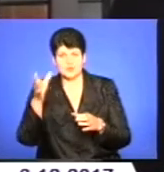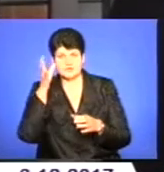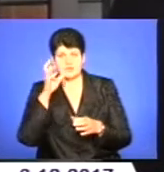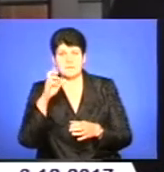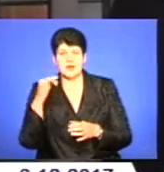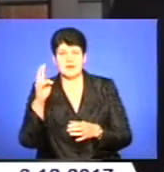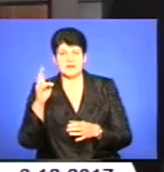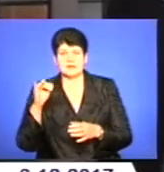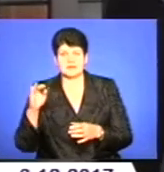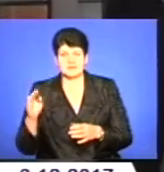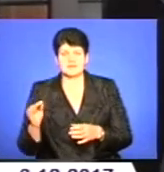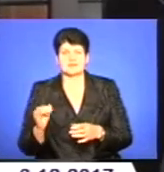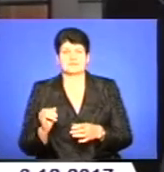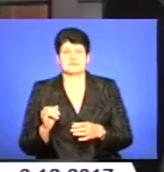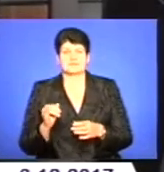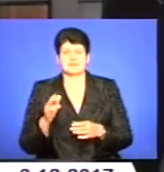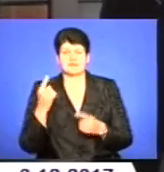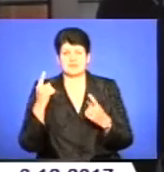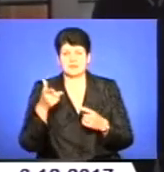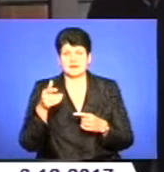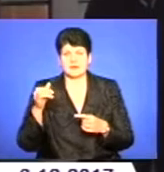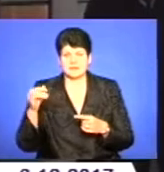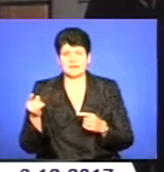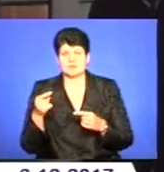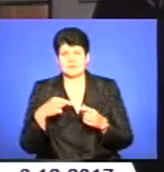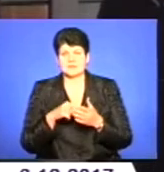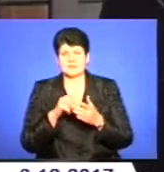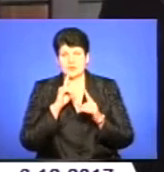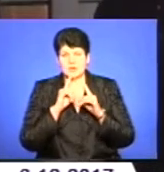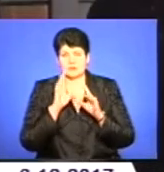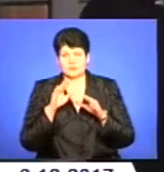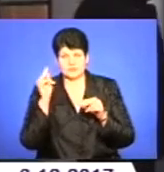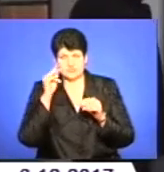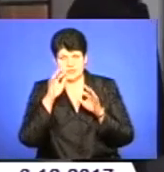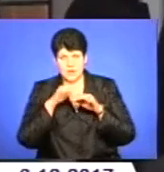Байковецької, Великогаївської громади і Тернопільської міської ради. Ми будемо вивчати розрахунки,